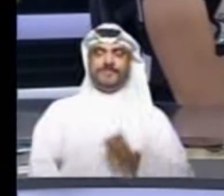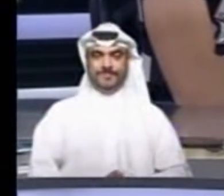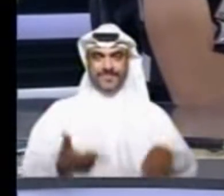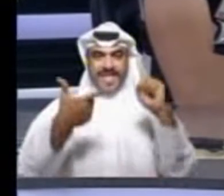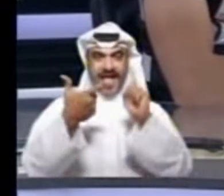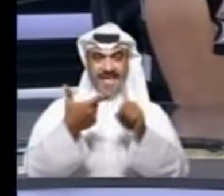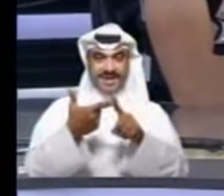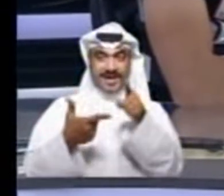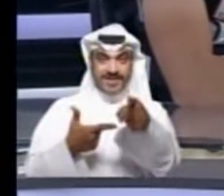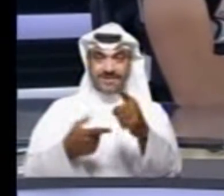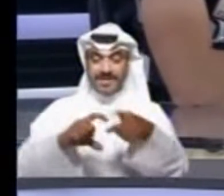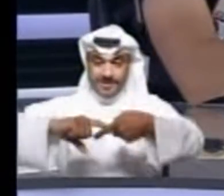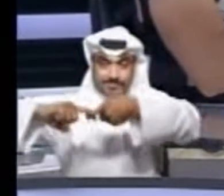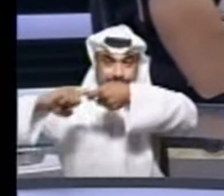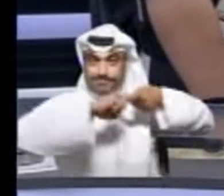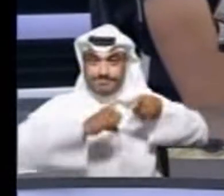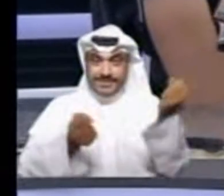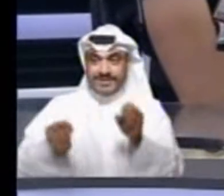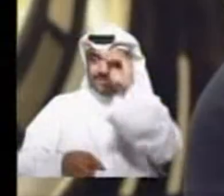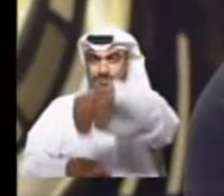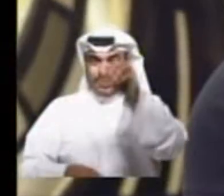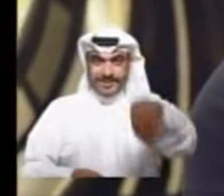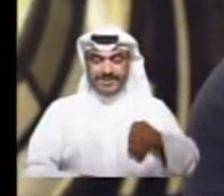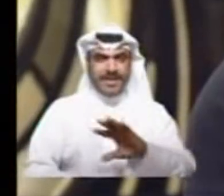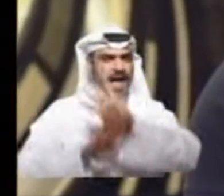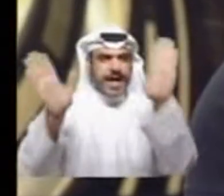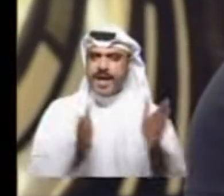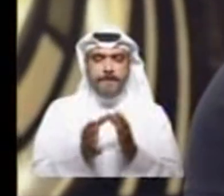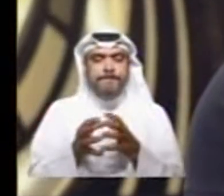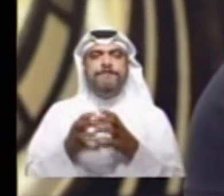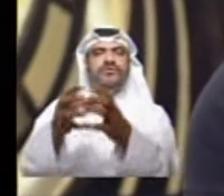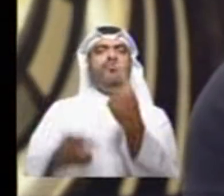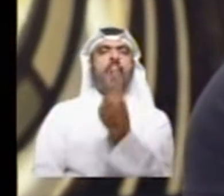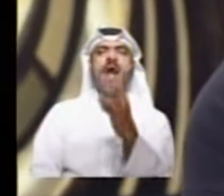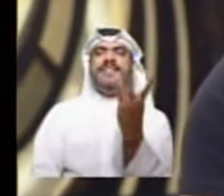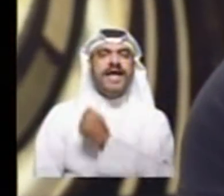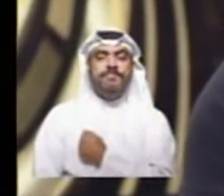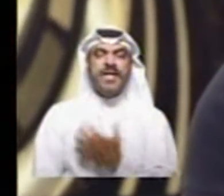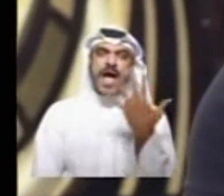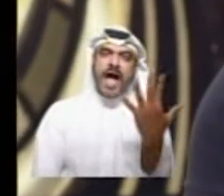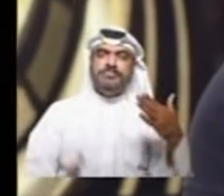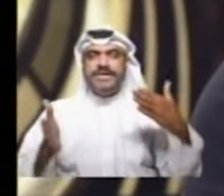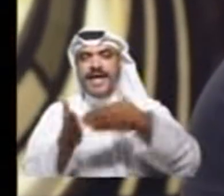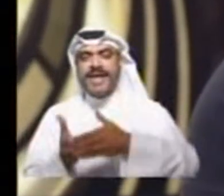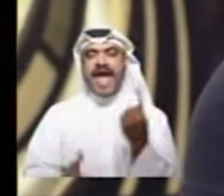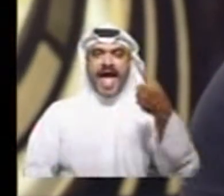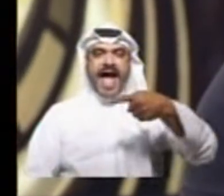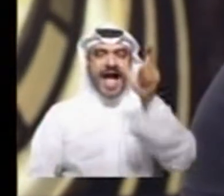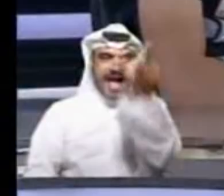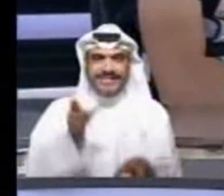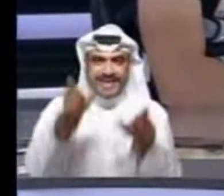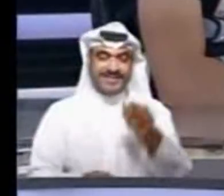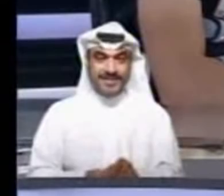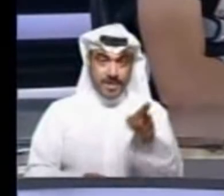مثلا سياراتهم مجهزه حطينا عدد معين. كم عدد المجموعه الواحده؟ كم عدد المجموعه من 5 الى 10 اشخاص. من 5 الى 10. طيب هل هناك لديكم